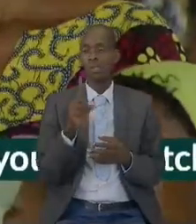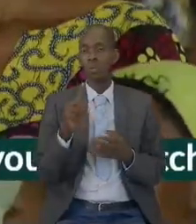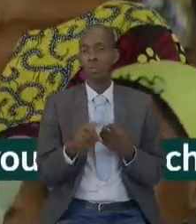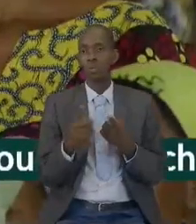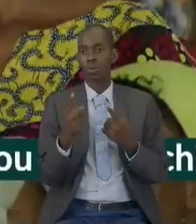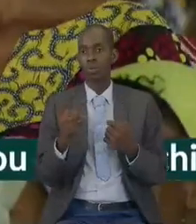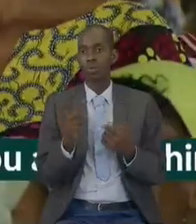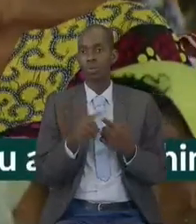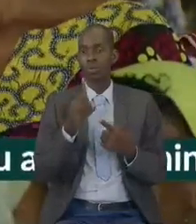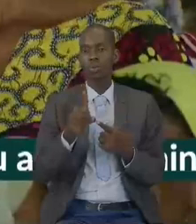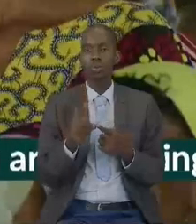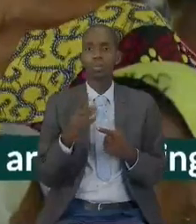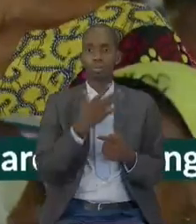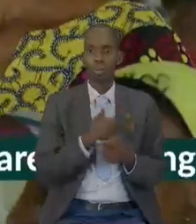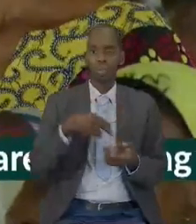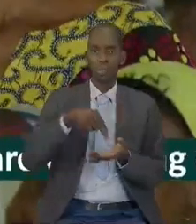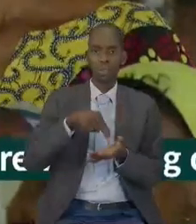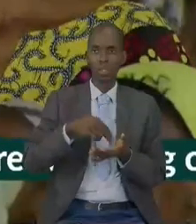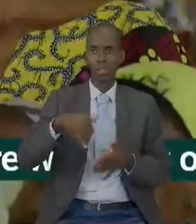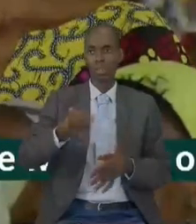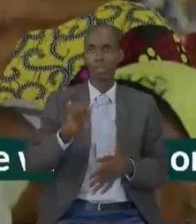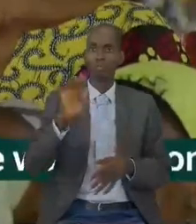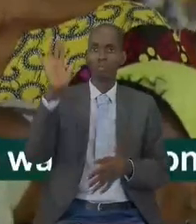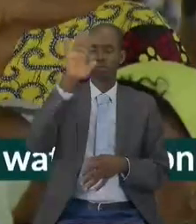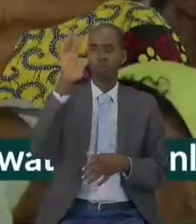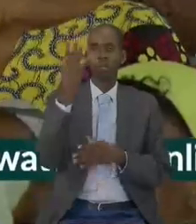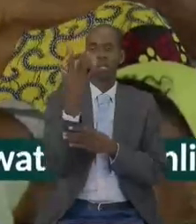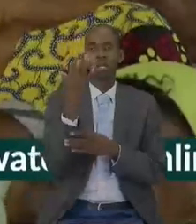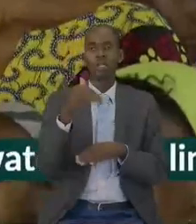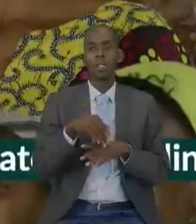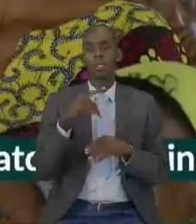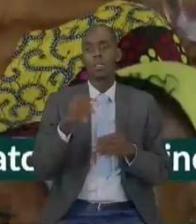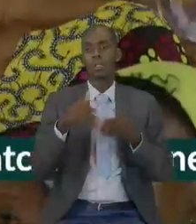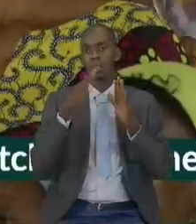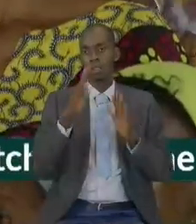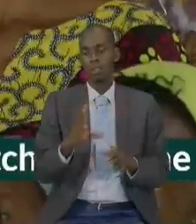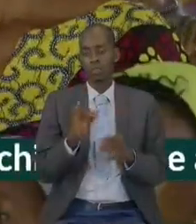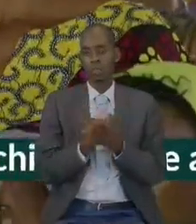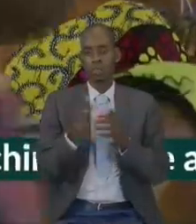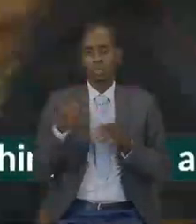Gardez les mains levées si vous n'avez pas encore reçu les fiches. Personne ne doit échapper